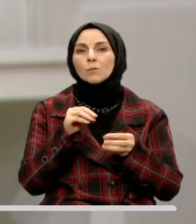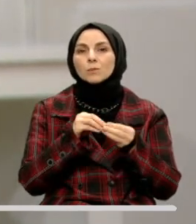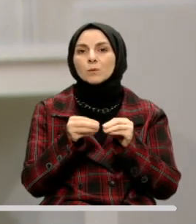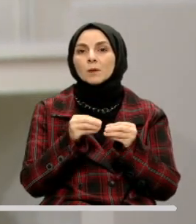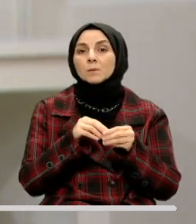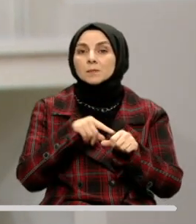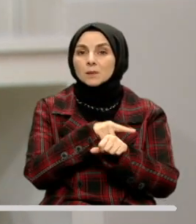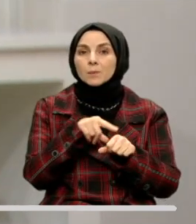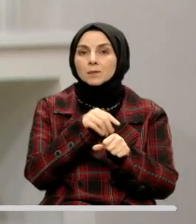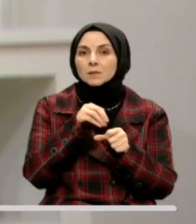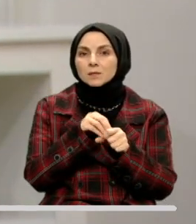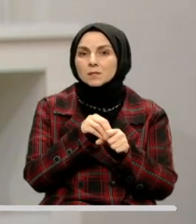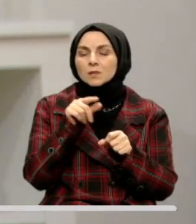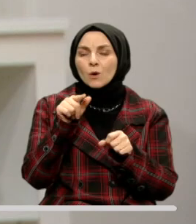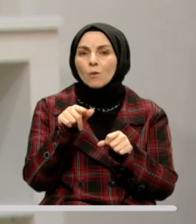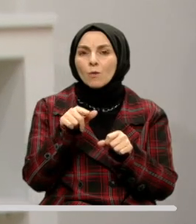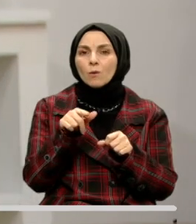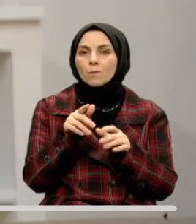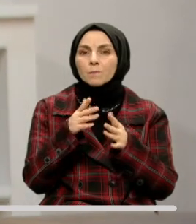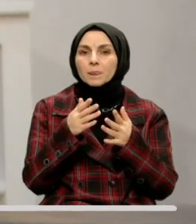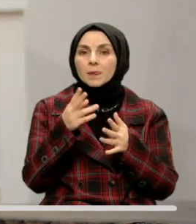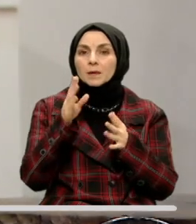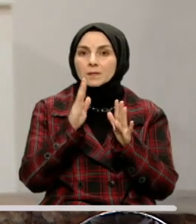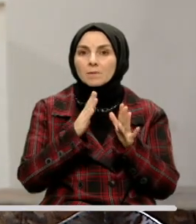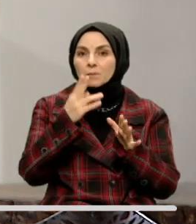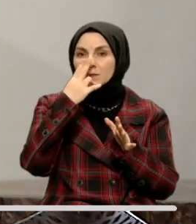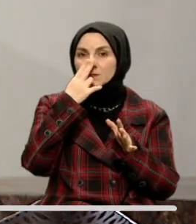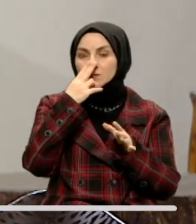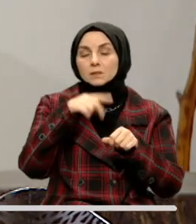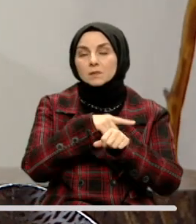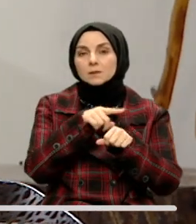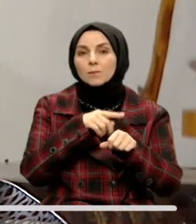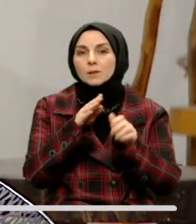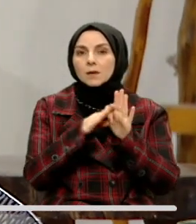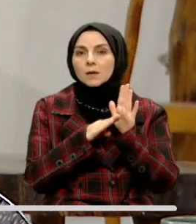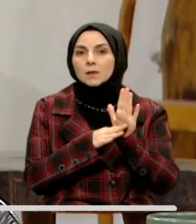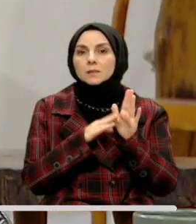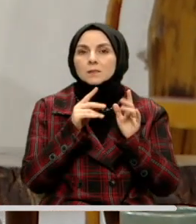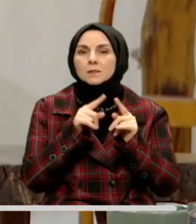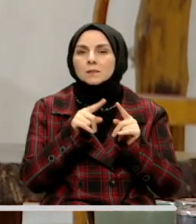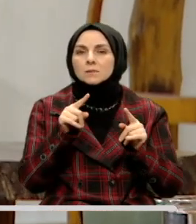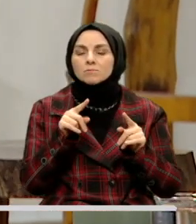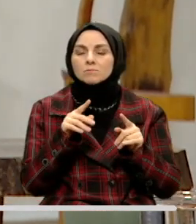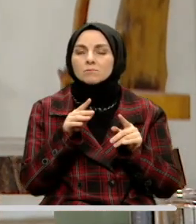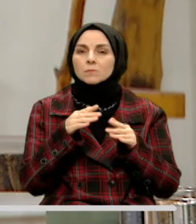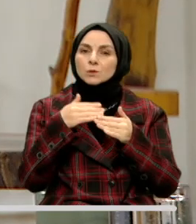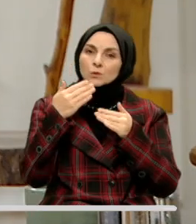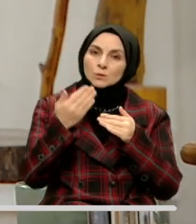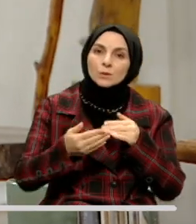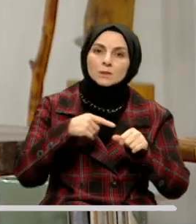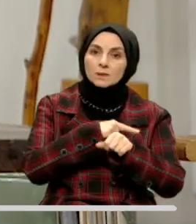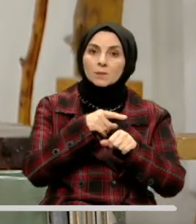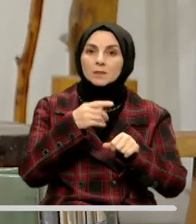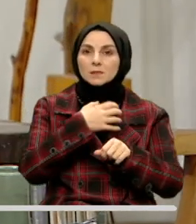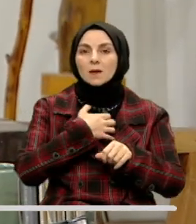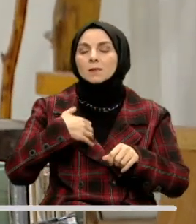anlarında anlık gelen hızlı çözümlere sürekli alıştıkları zaman hayatın ilerleyen dönemlerinde de bunu bekler bir hale geçiyorlar sanıyorum. Evet, evet. O